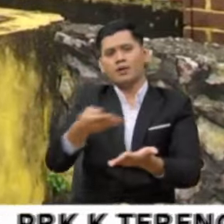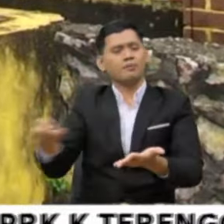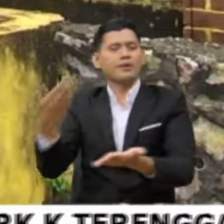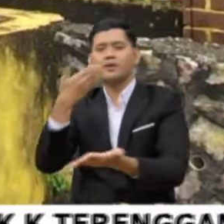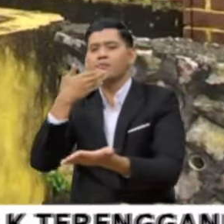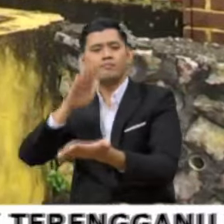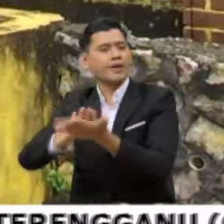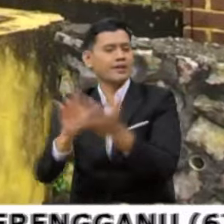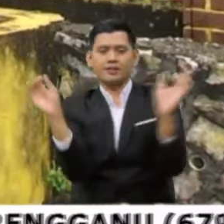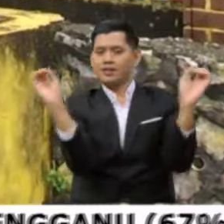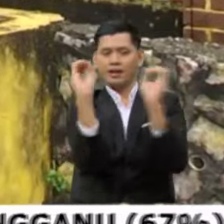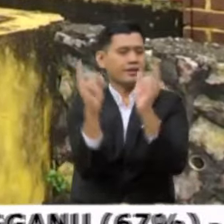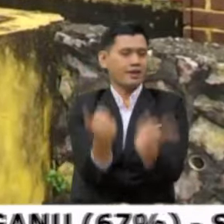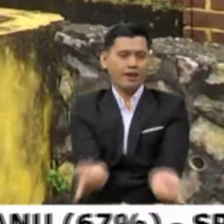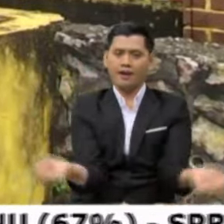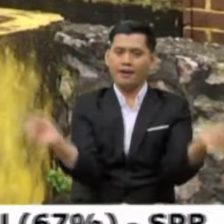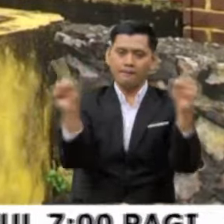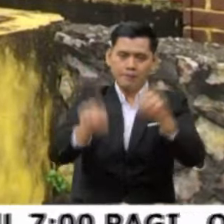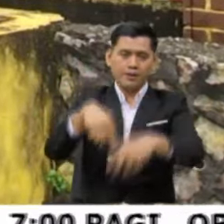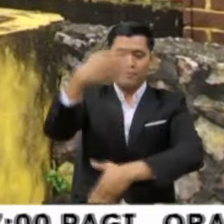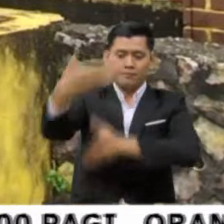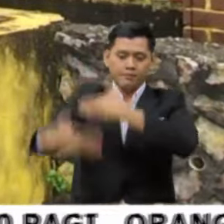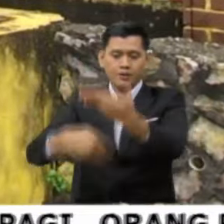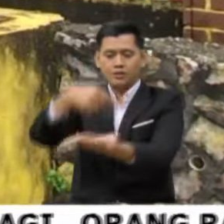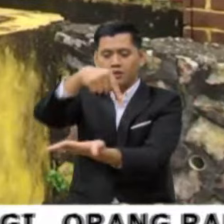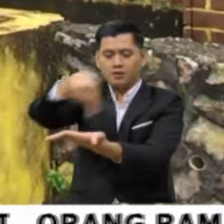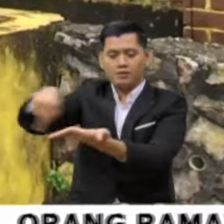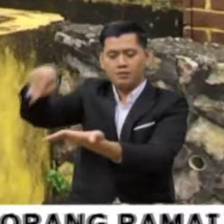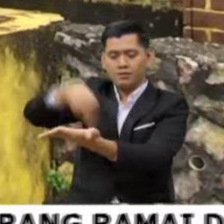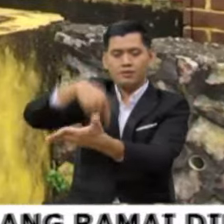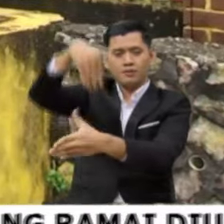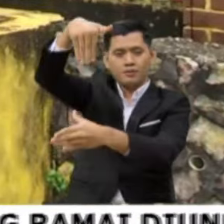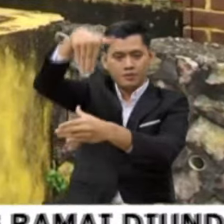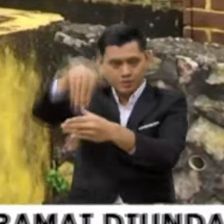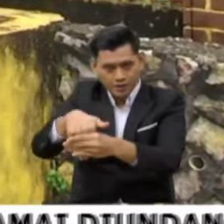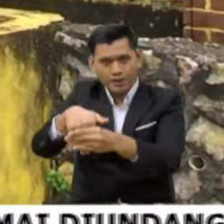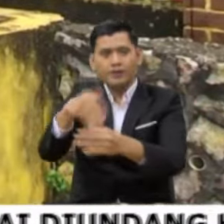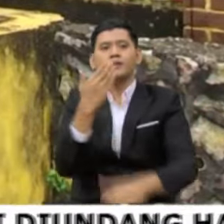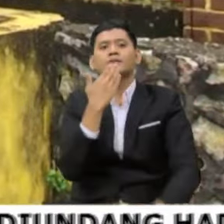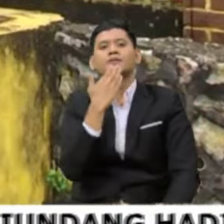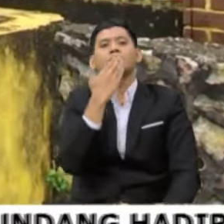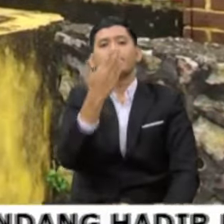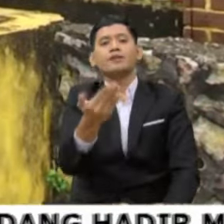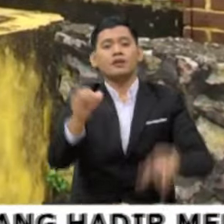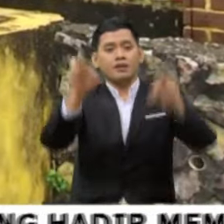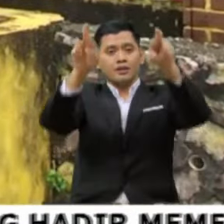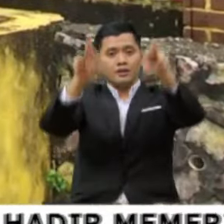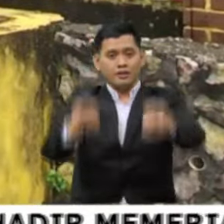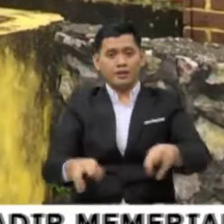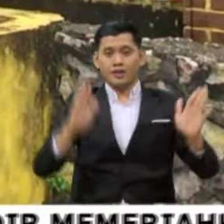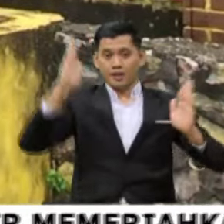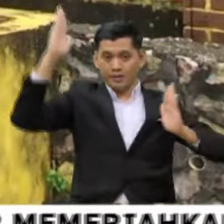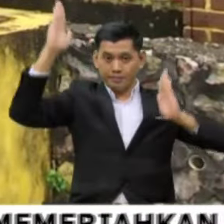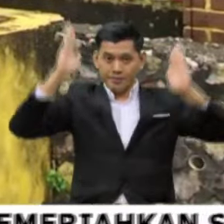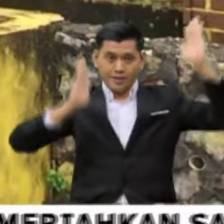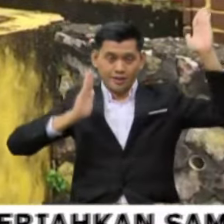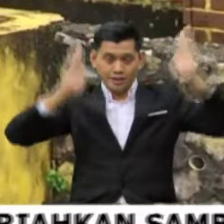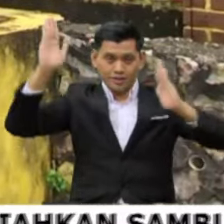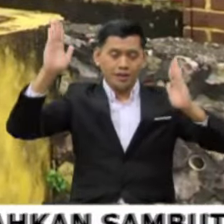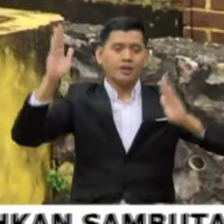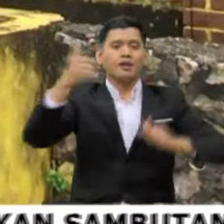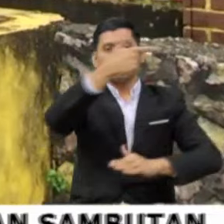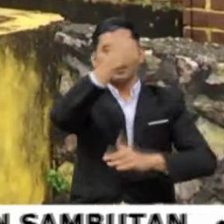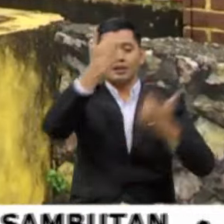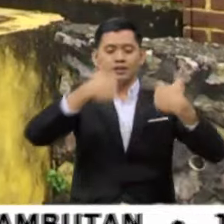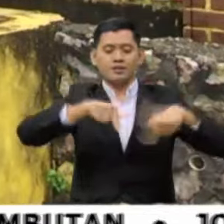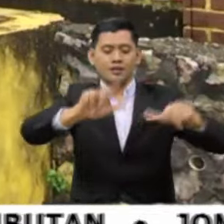diingini berlaku di sepanjang proses pengundian ini berlangsung cuma kasih kepada anda rakyat Malaysia yang keluar mengundi pada hari ini melunaskan